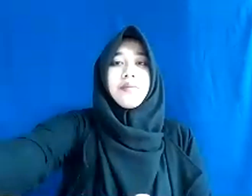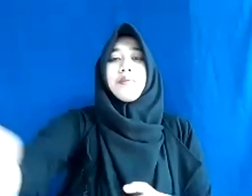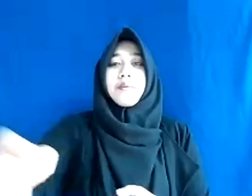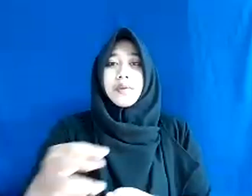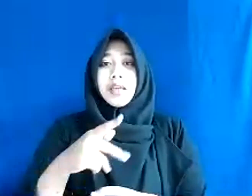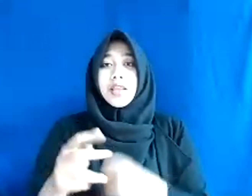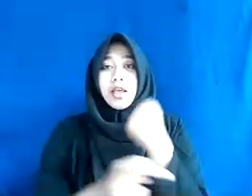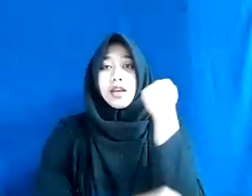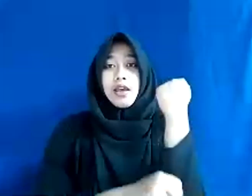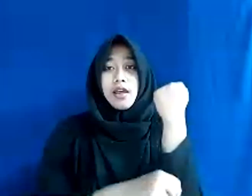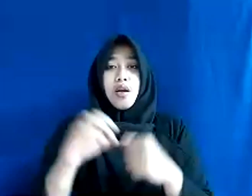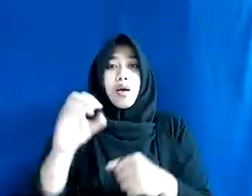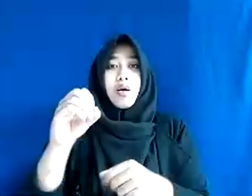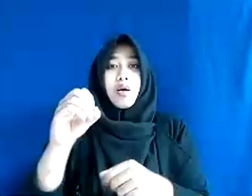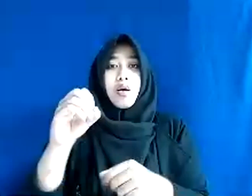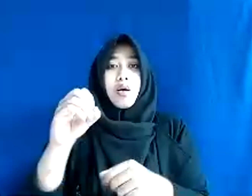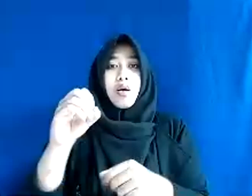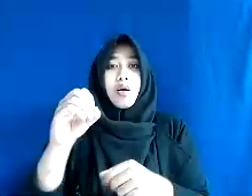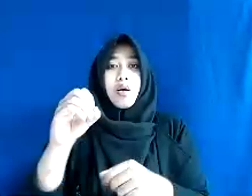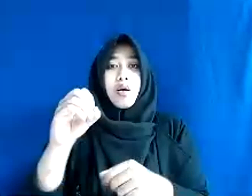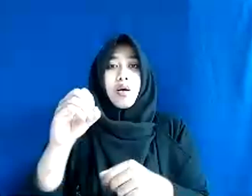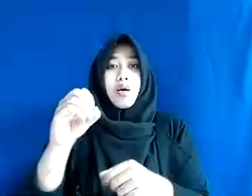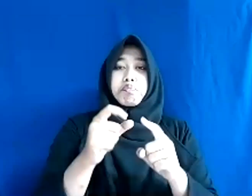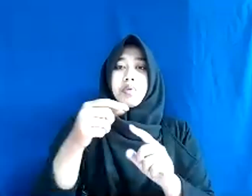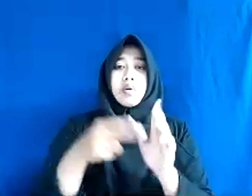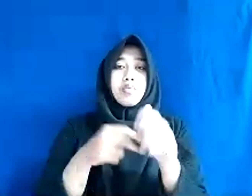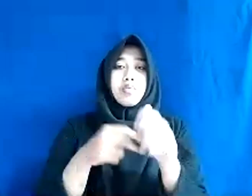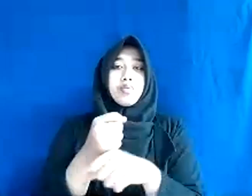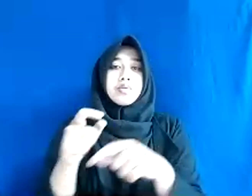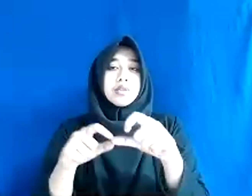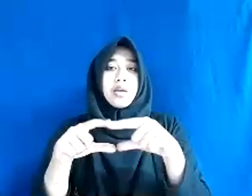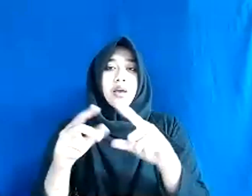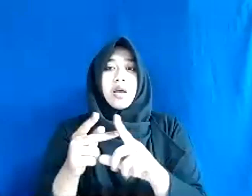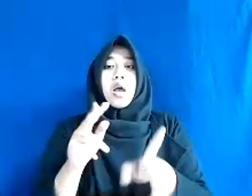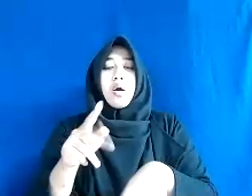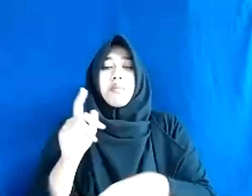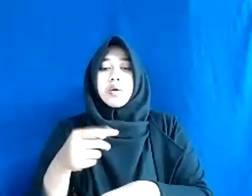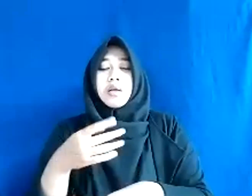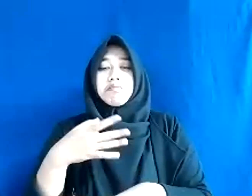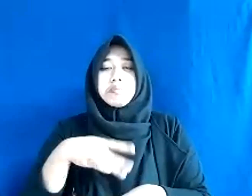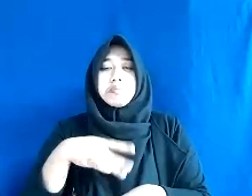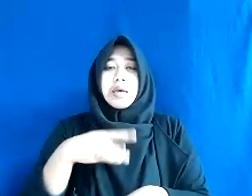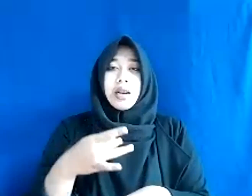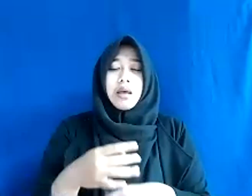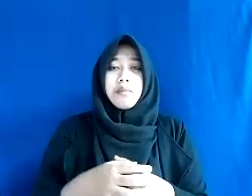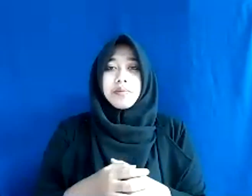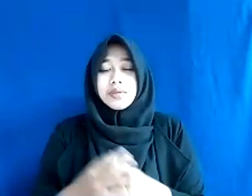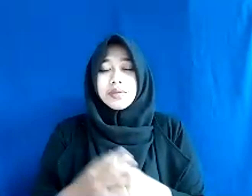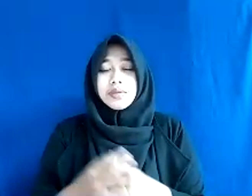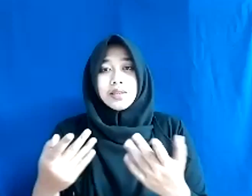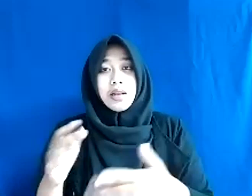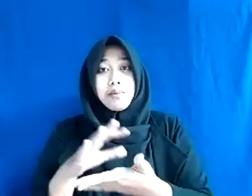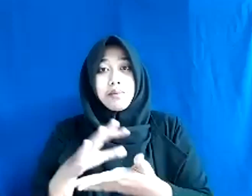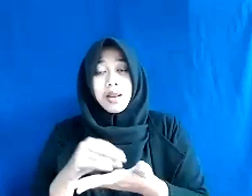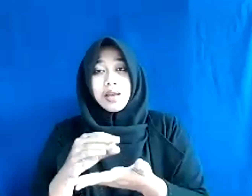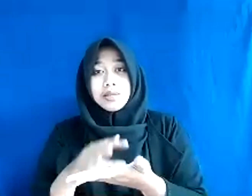pengusaha, itu kalau pernah mengalaminya biasanya setelah belajar itu ya punya pengalaman itu lebih baik